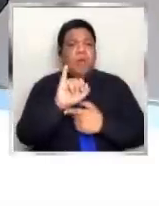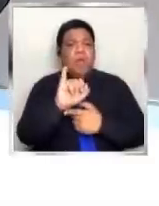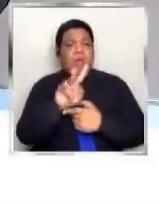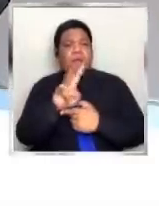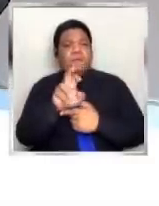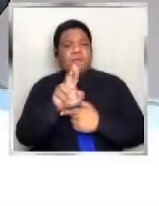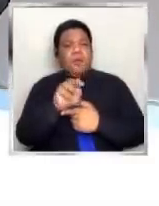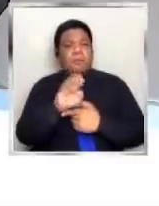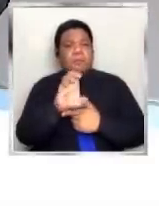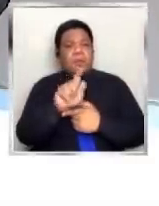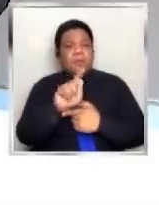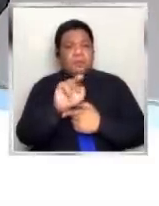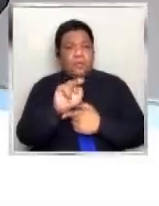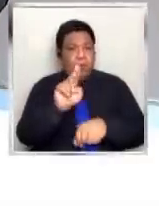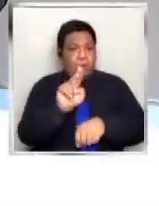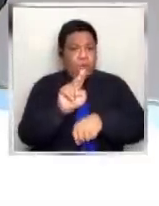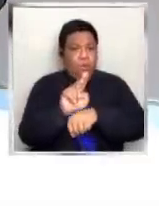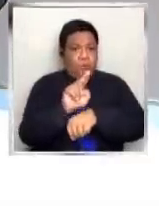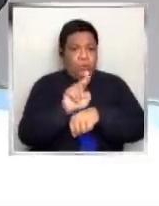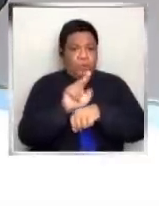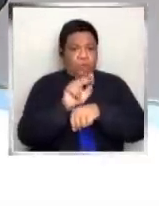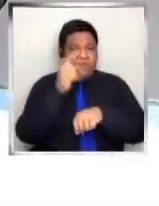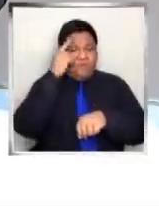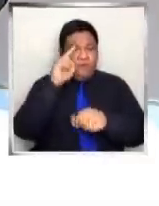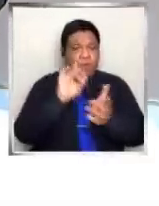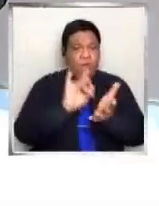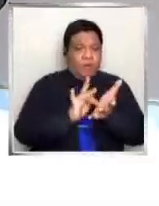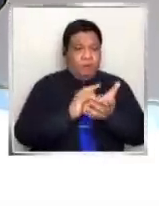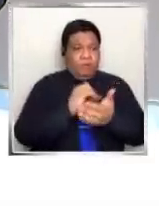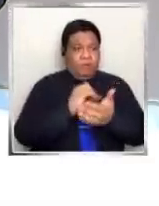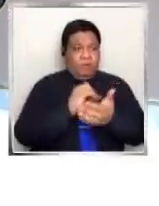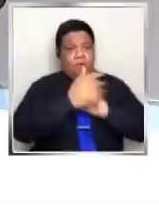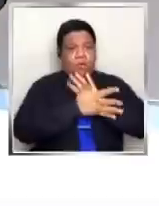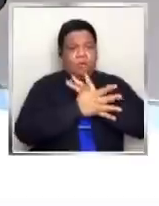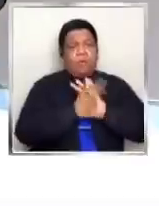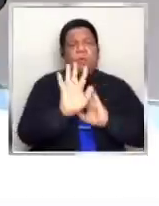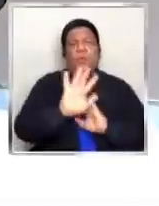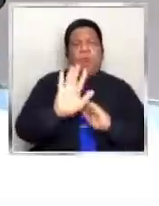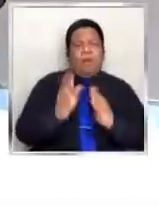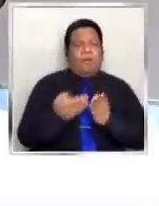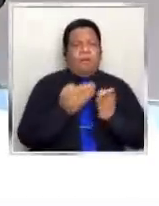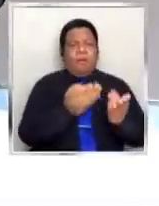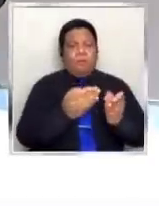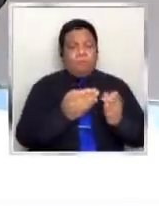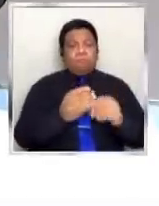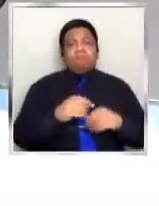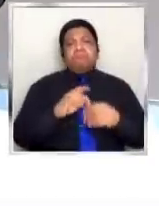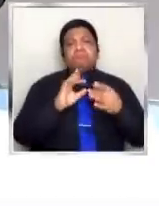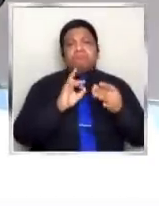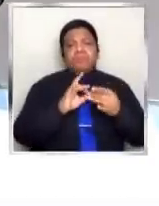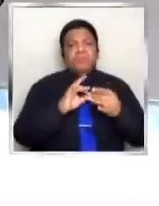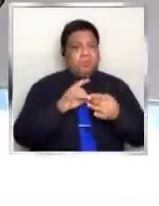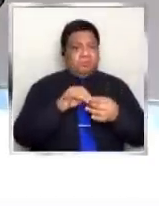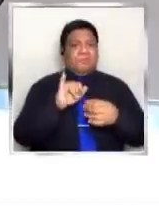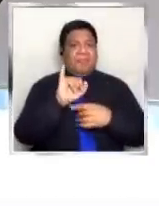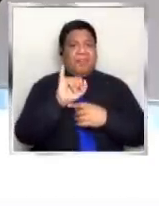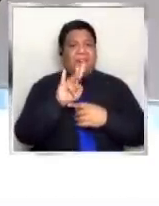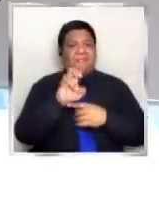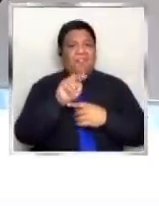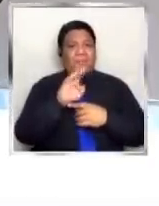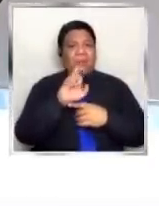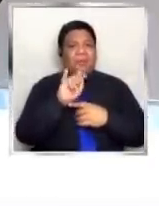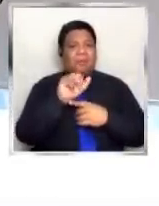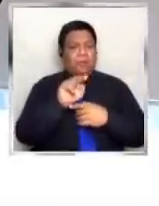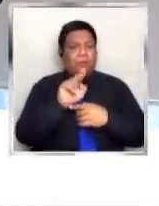COVID-19. Dagdag pa ng Food and Drug Administration, rehistrado nga ito pero bilang pamahid sa balat ng tao at bilang gamot sa mga